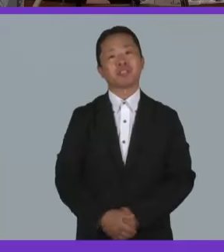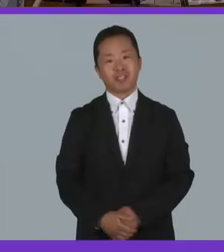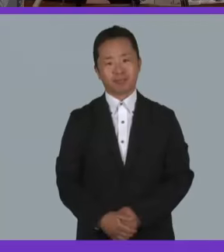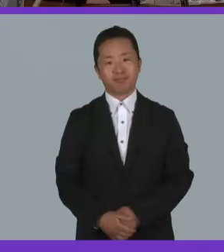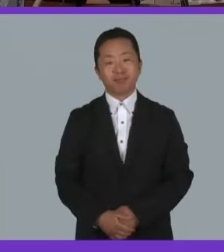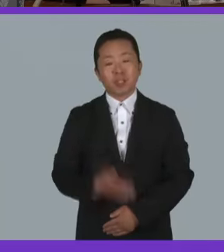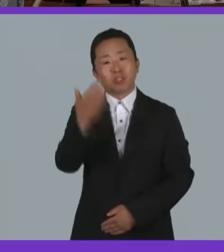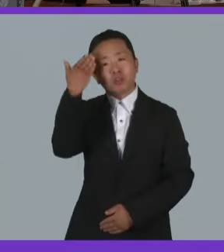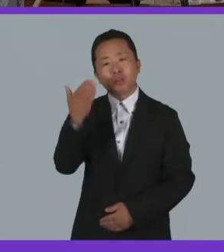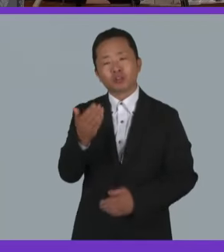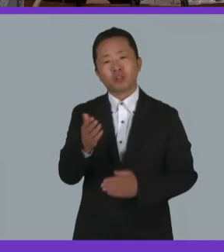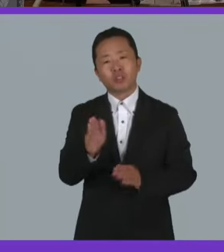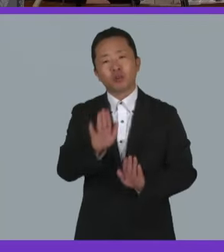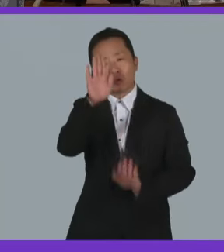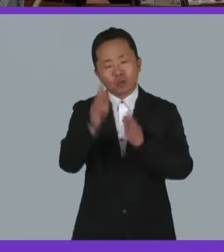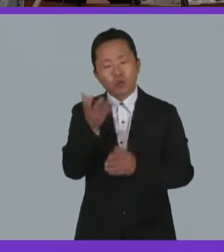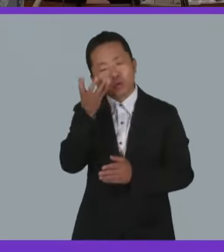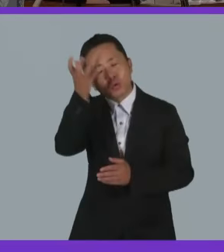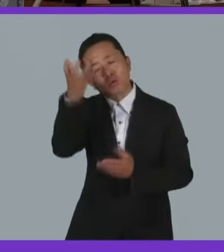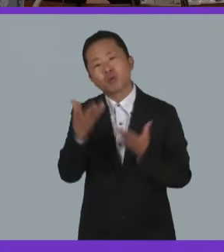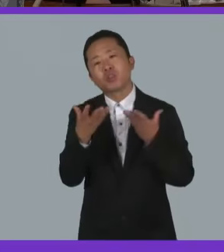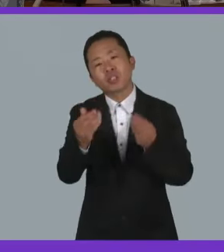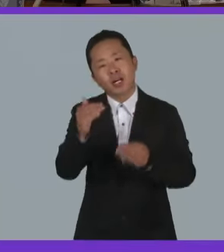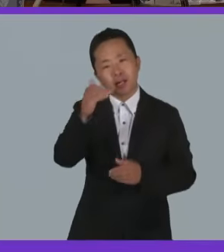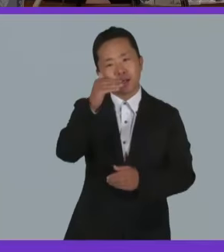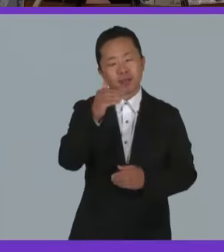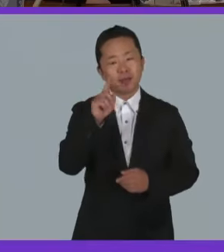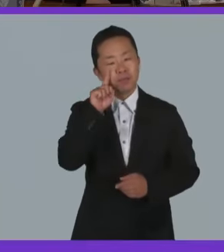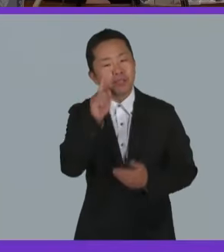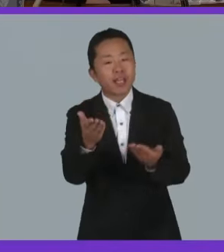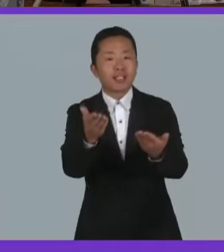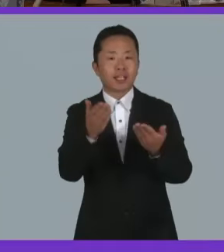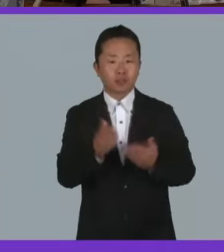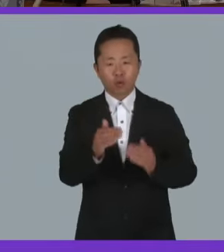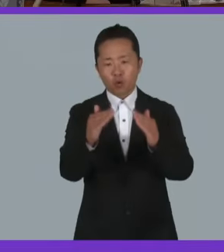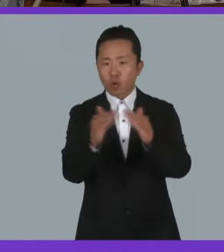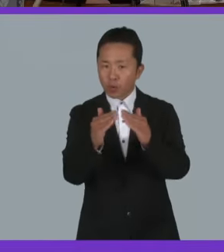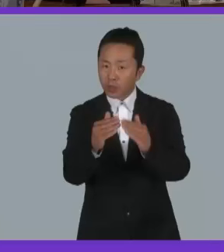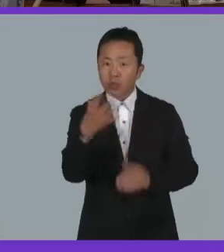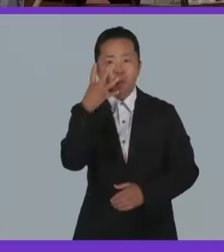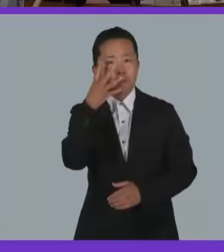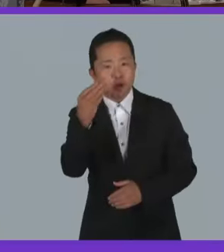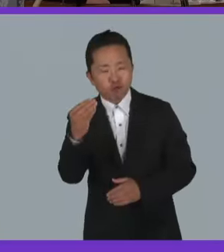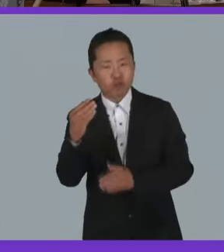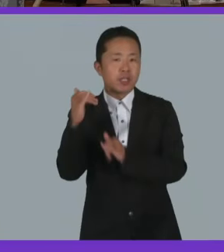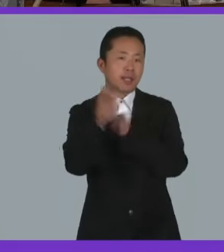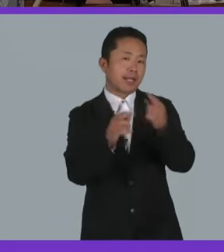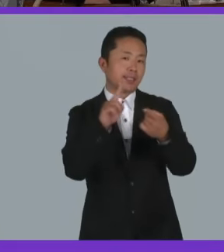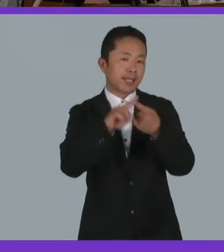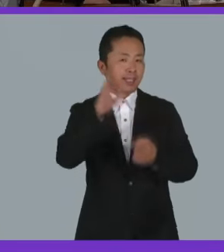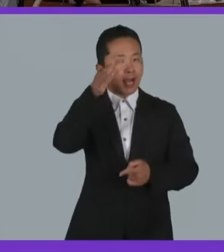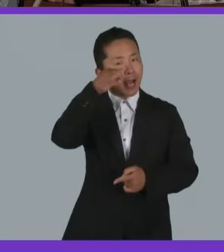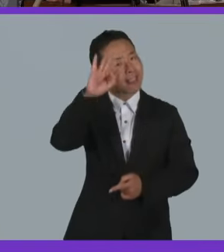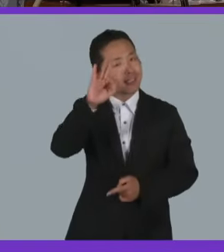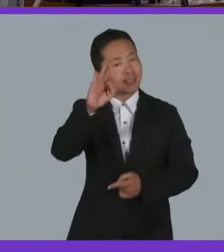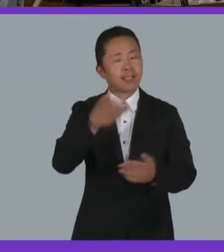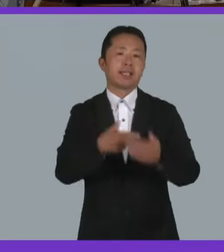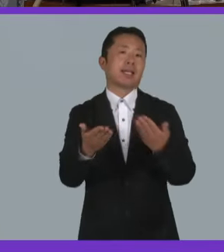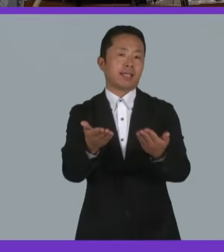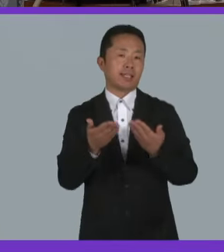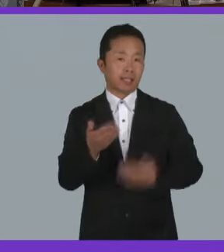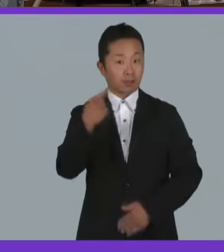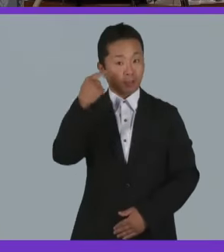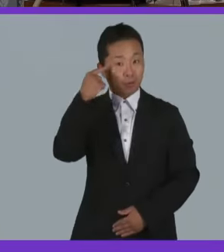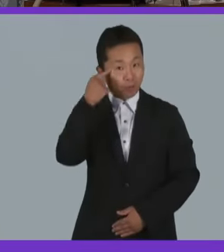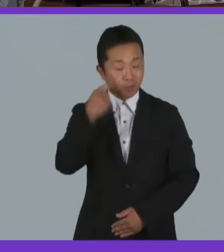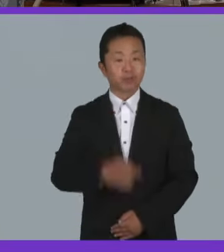想像しながらご覧いただくと、より一層本丸御殿の魅力、歴史的な価値というのを体感いただけるのではないかと